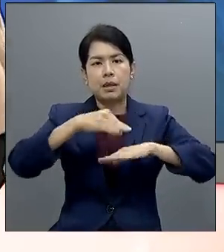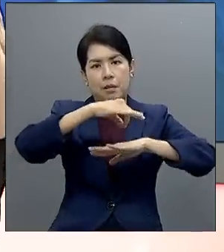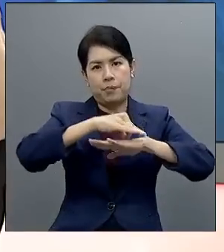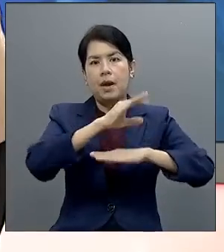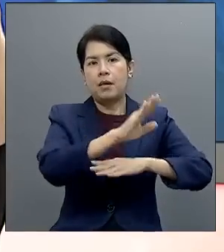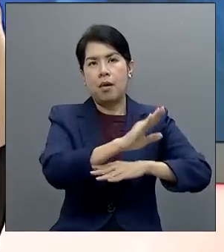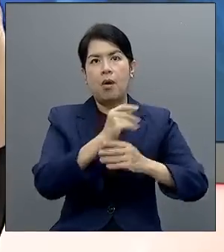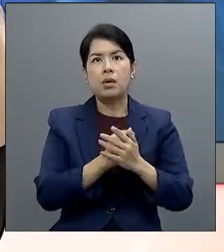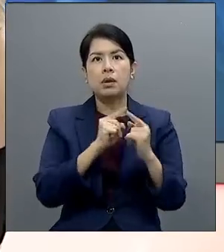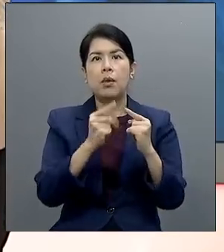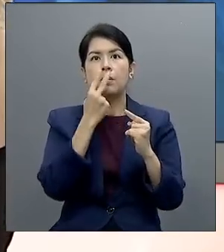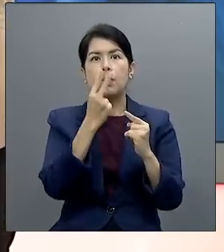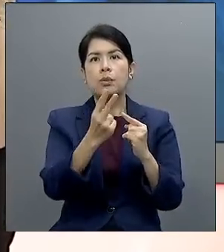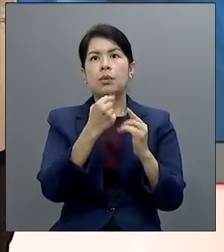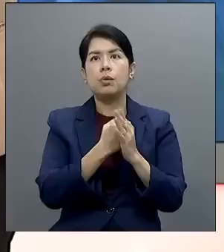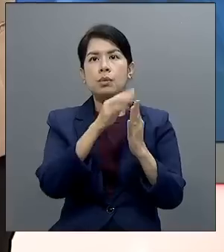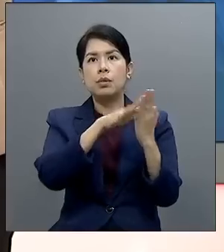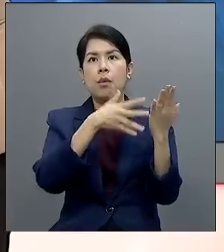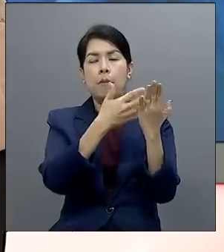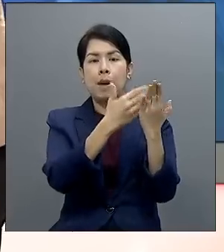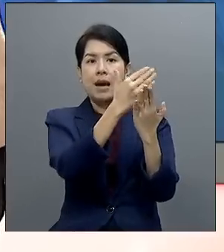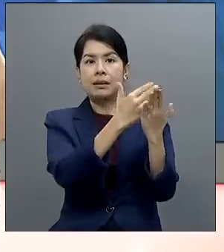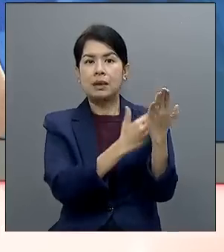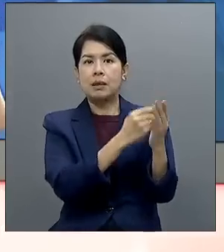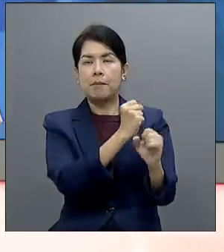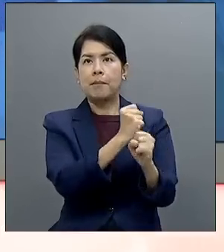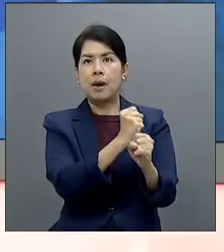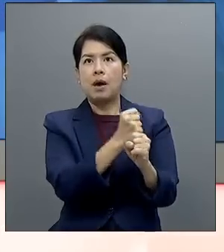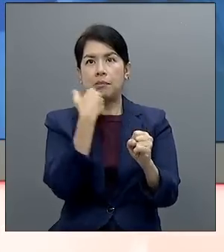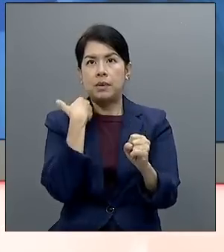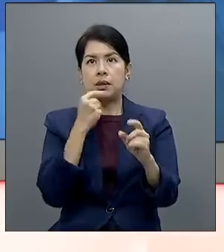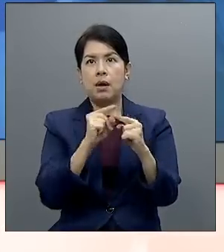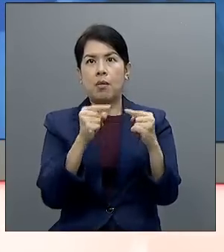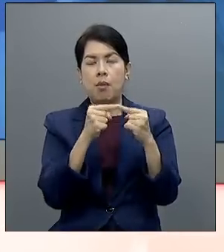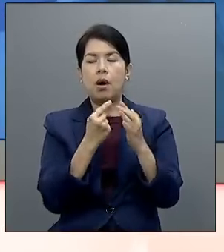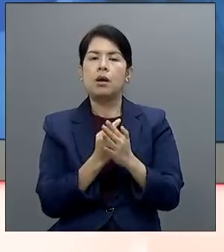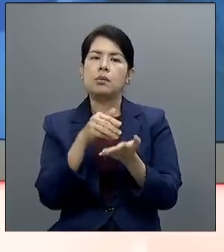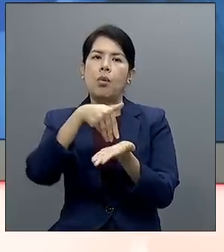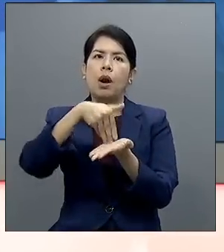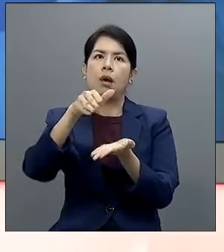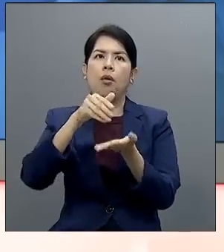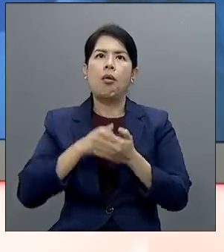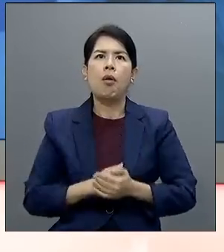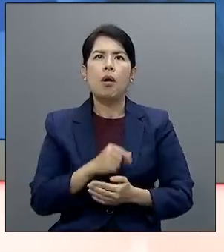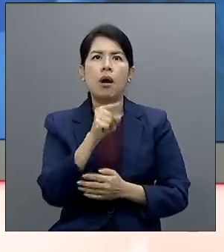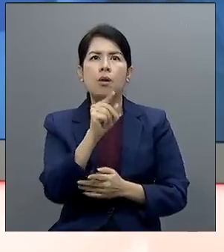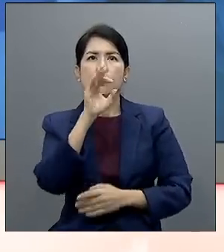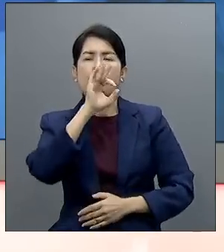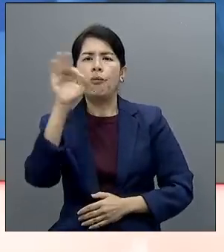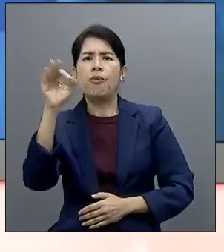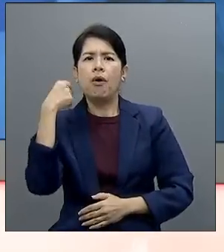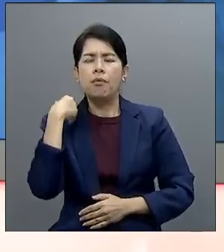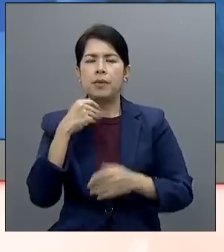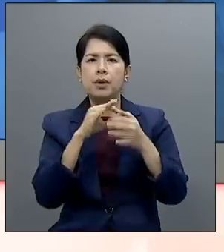ดูตารางการทำงานนะคะทำงานไม่ถึง 3ปีนะคะถูกไล่ออกค่ะแล้วก็ถูกโอเชียนเกมส์ฟ้องดำเนิน